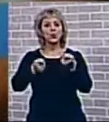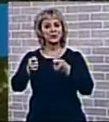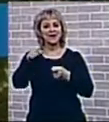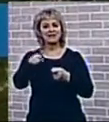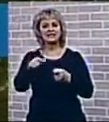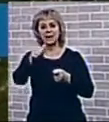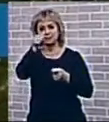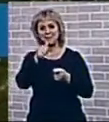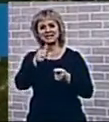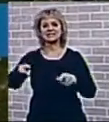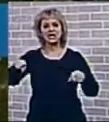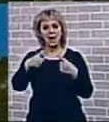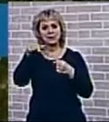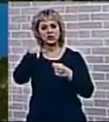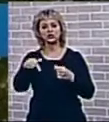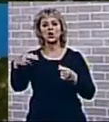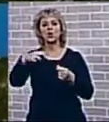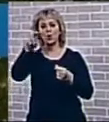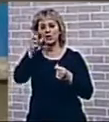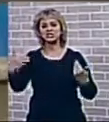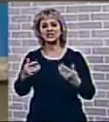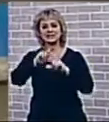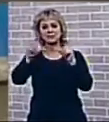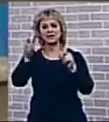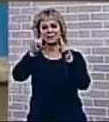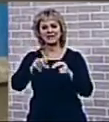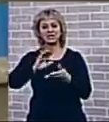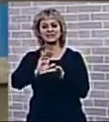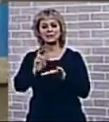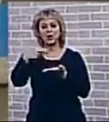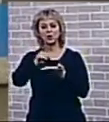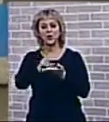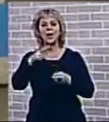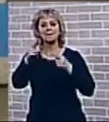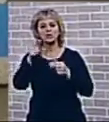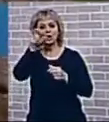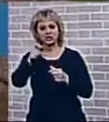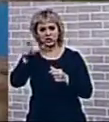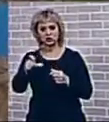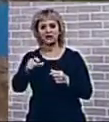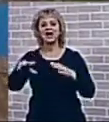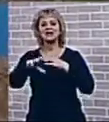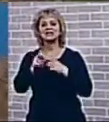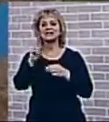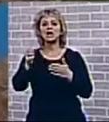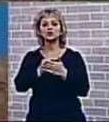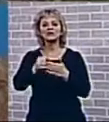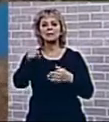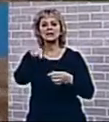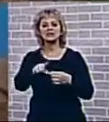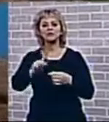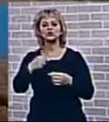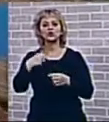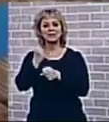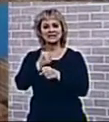Управленцам месяц на реабилитацию. Госжилинспекция проверила исполнение предписания по жалобам жильцов. В конце концов, мы добились того, что